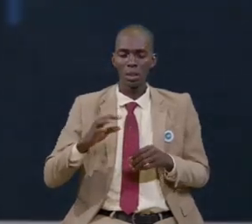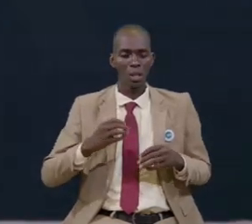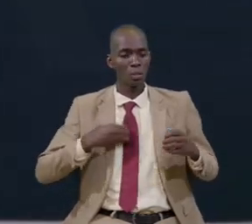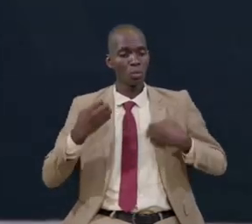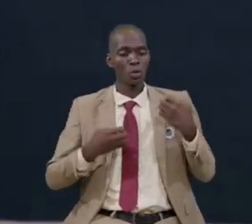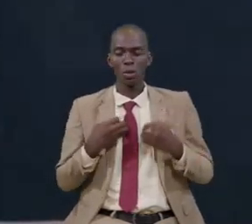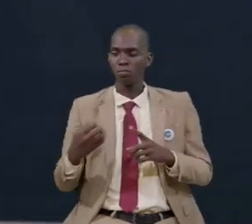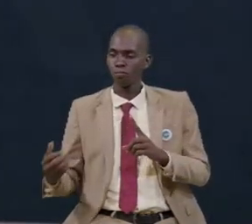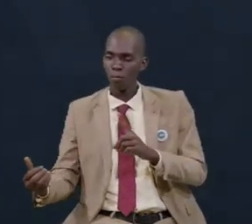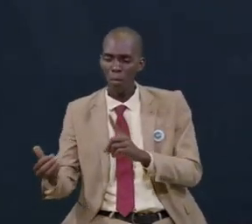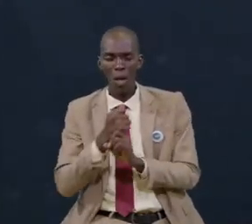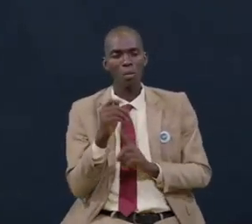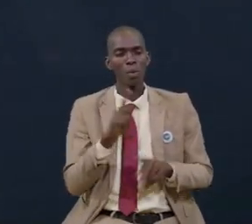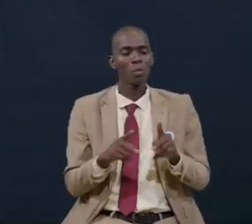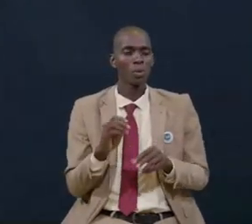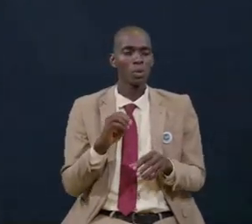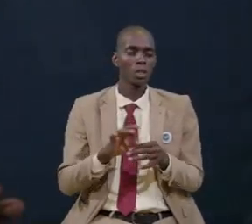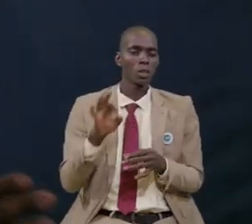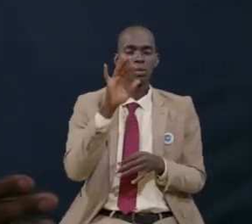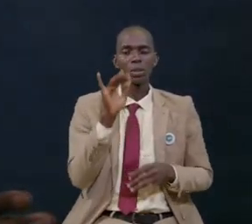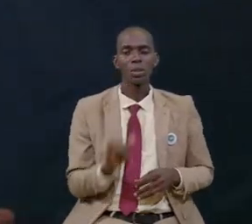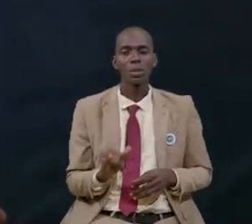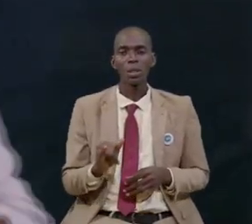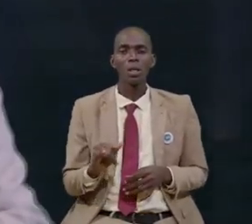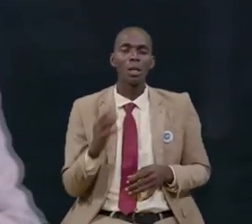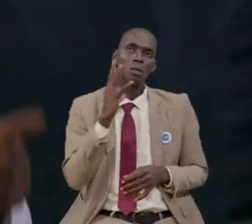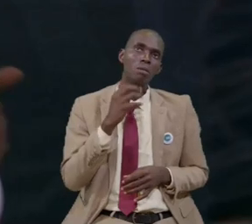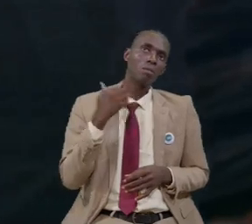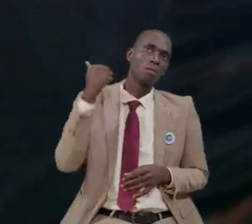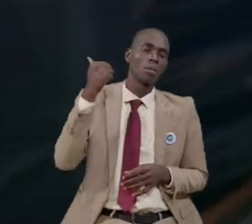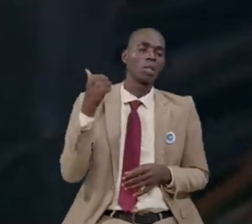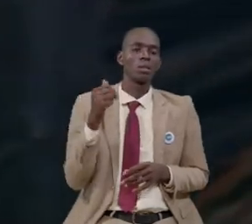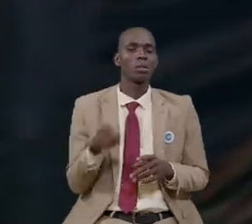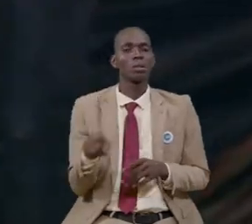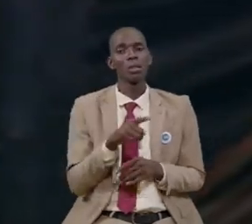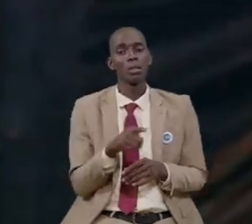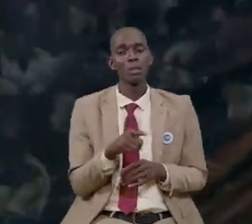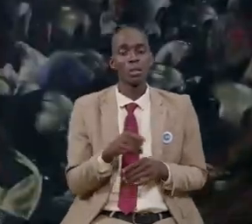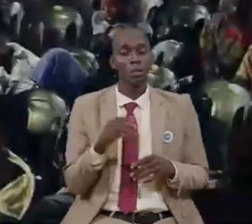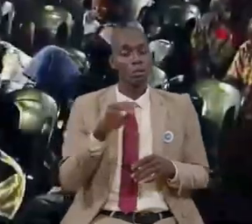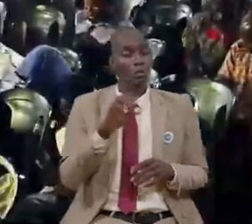émotionnellement. Il faisait mal aux gens spirituellement, il faisait rétrograder les gens.